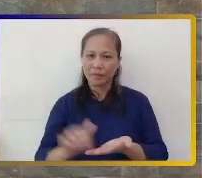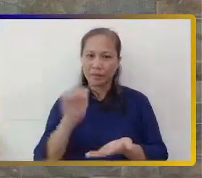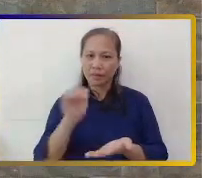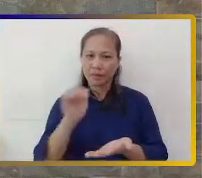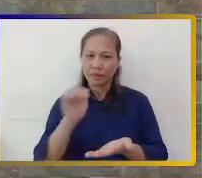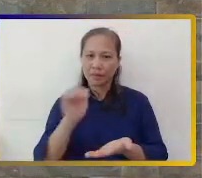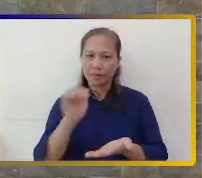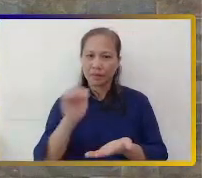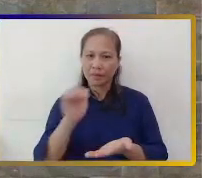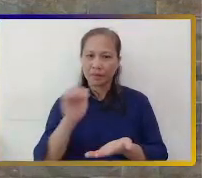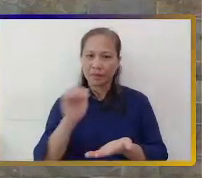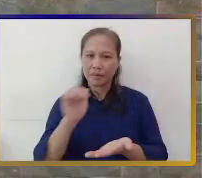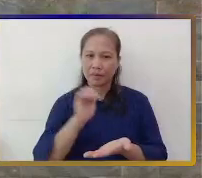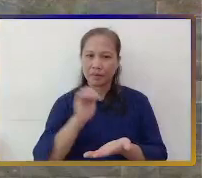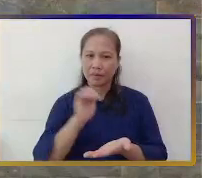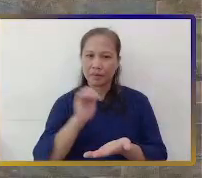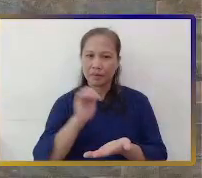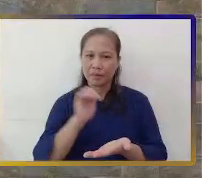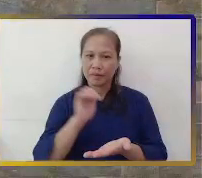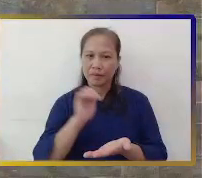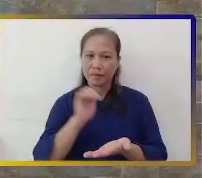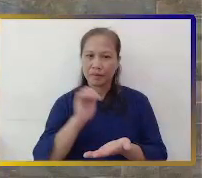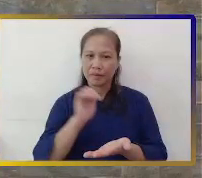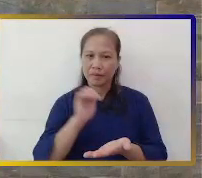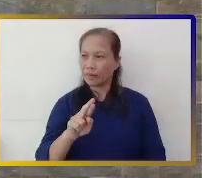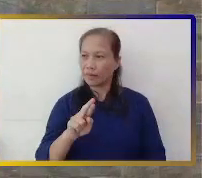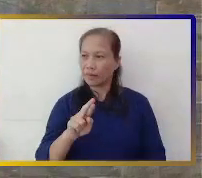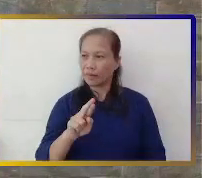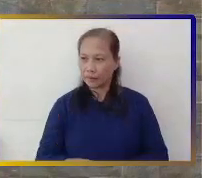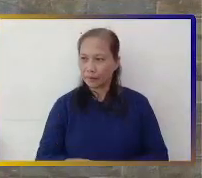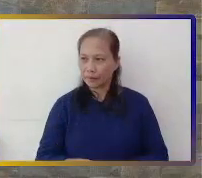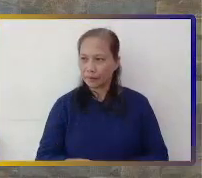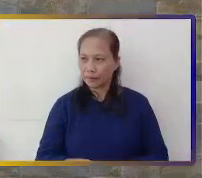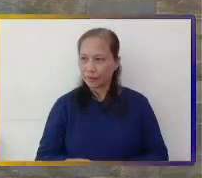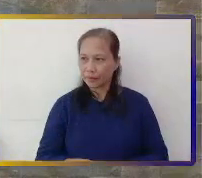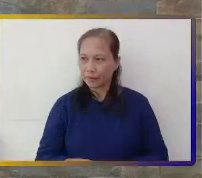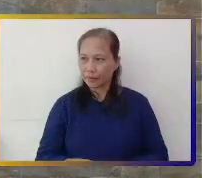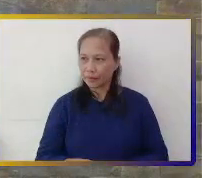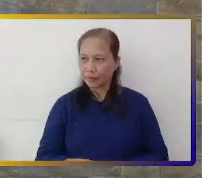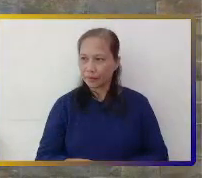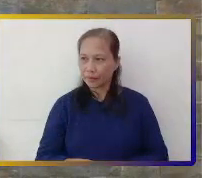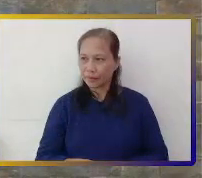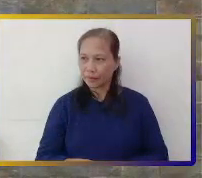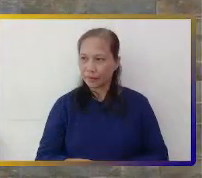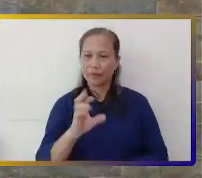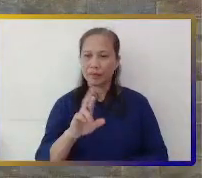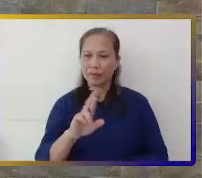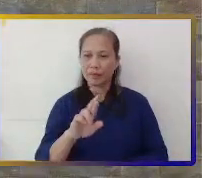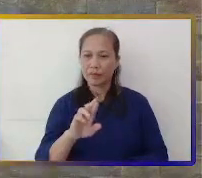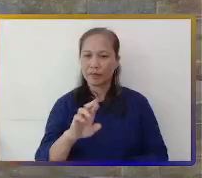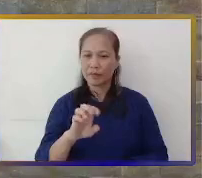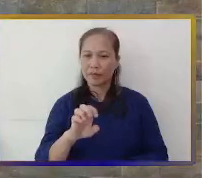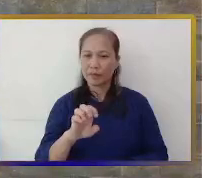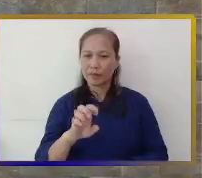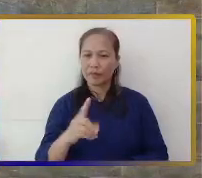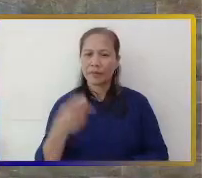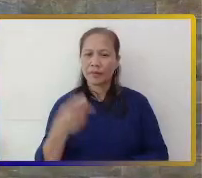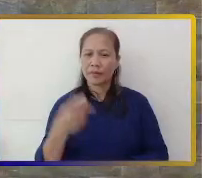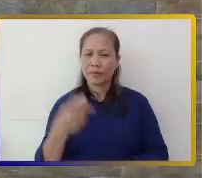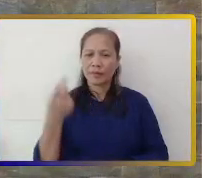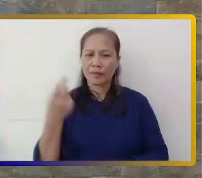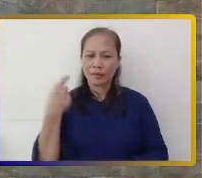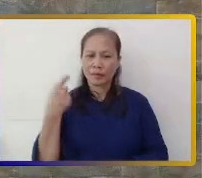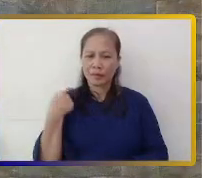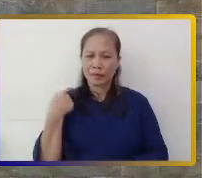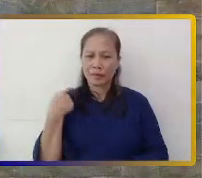ah na mga kasagraduhan ng mga altar na makikita po natin even up until this time you see mga kapatid